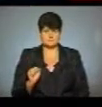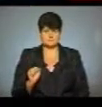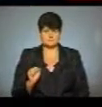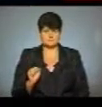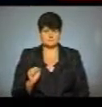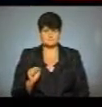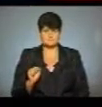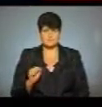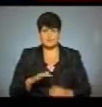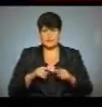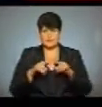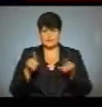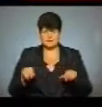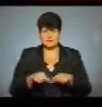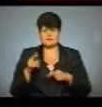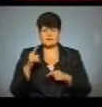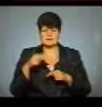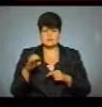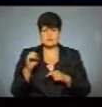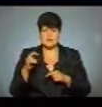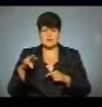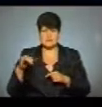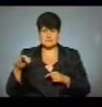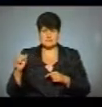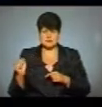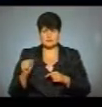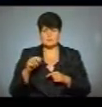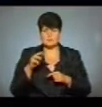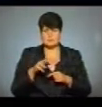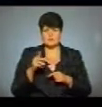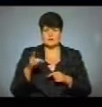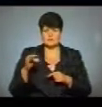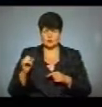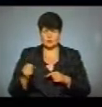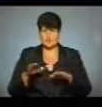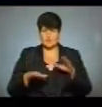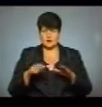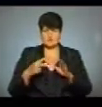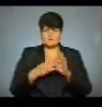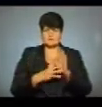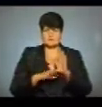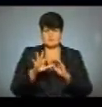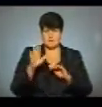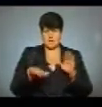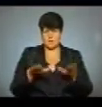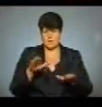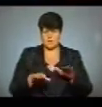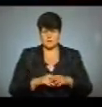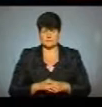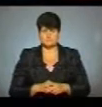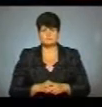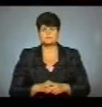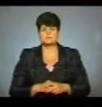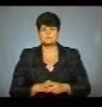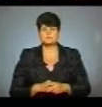На килимі українець Денис Алєксєєнко та учасник з Молдови Даніел Грінку. Вагова категорія 85 кілограмів.